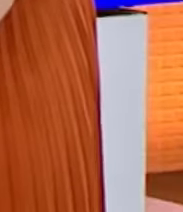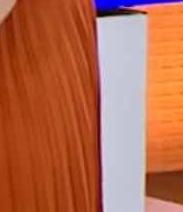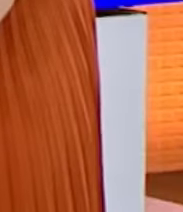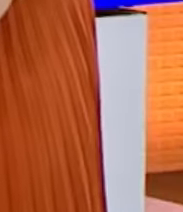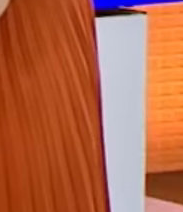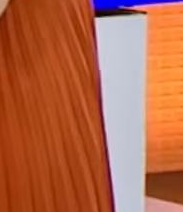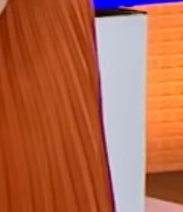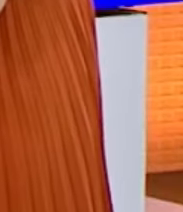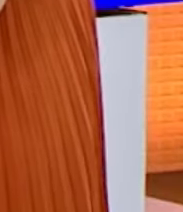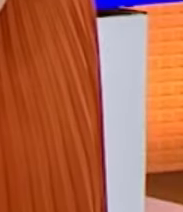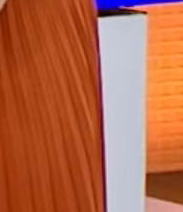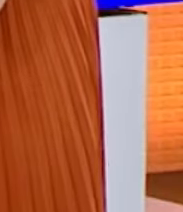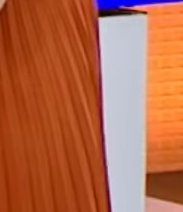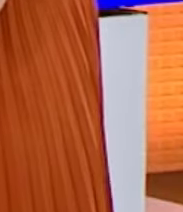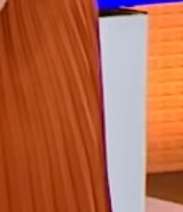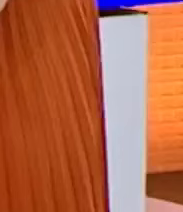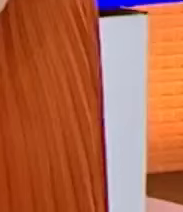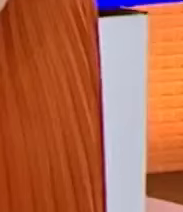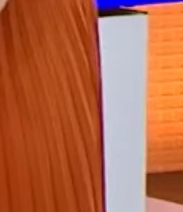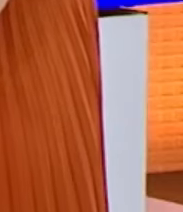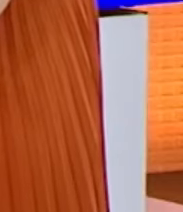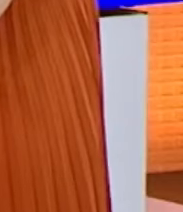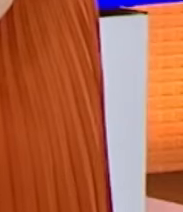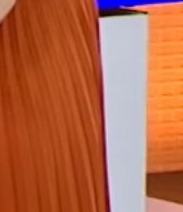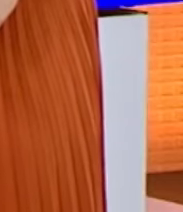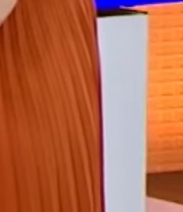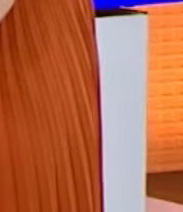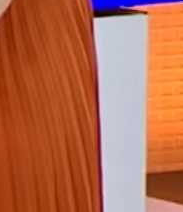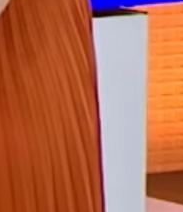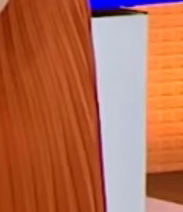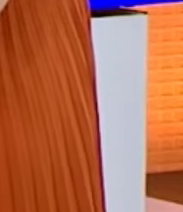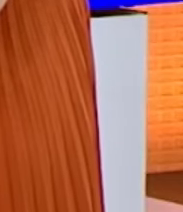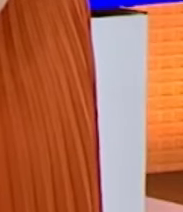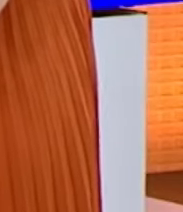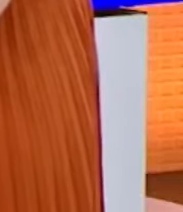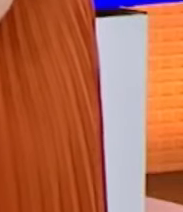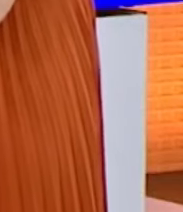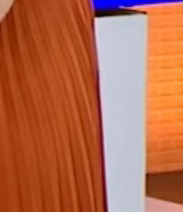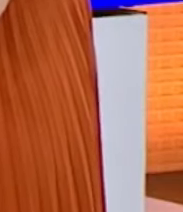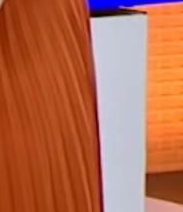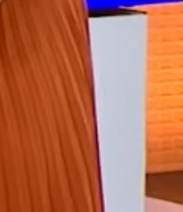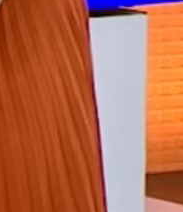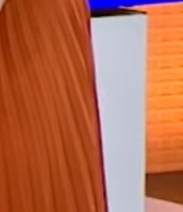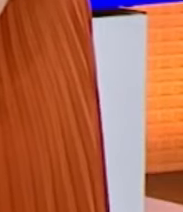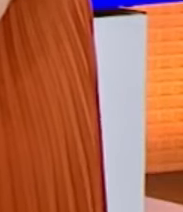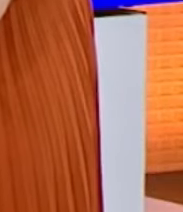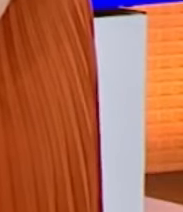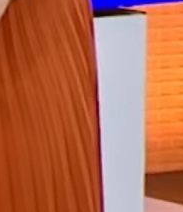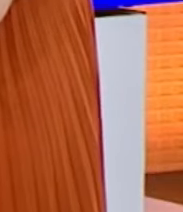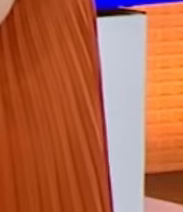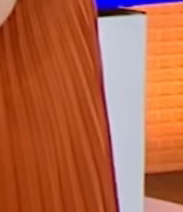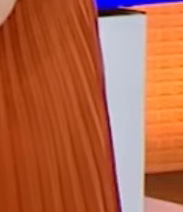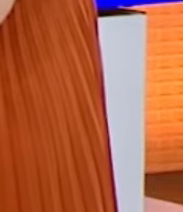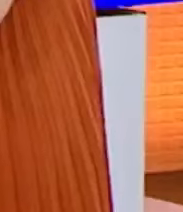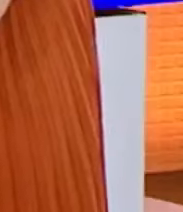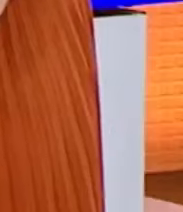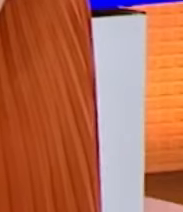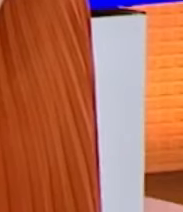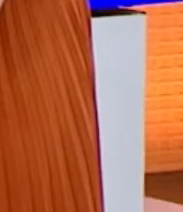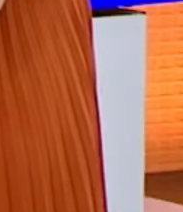Mga kapuso, para una ka sa mga balita, mag-subscribe sa GMA Integrated News sa YouTube. Sa mga kapuso abroad, subaybayan